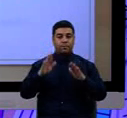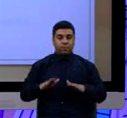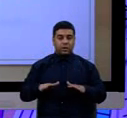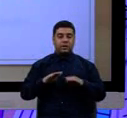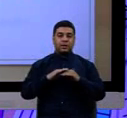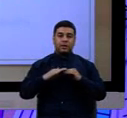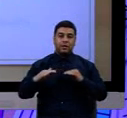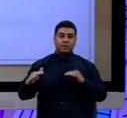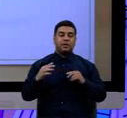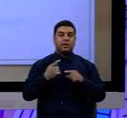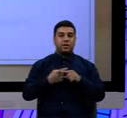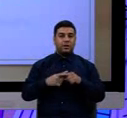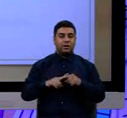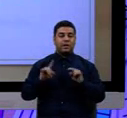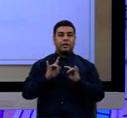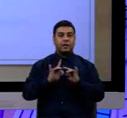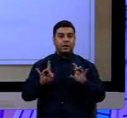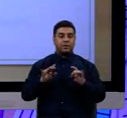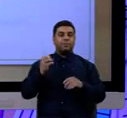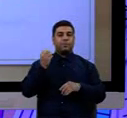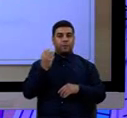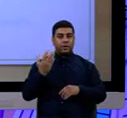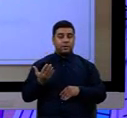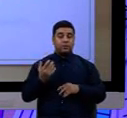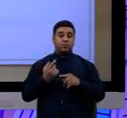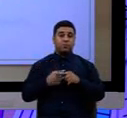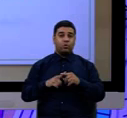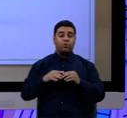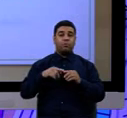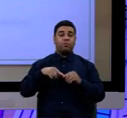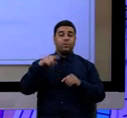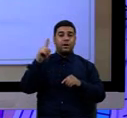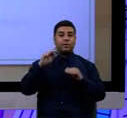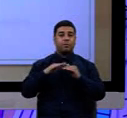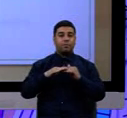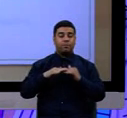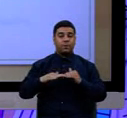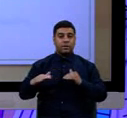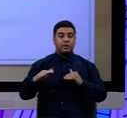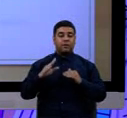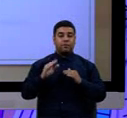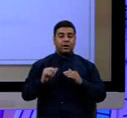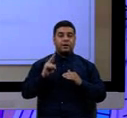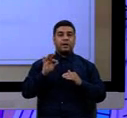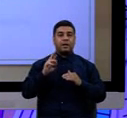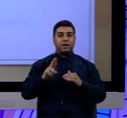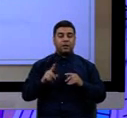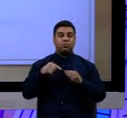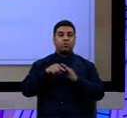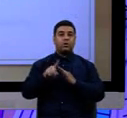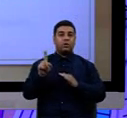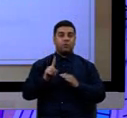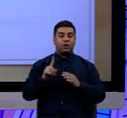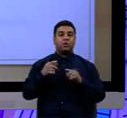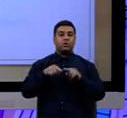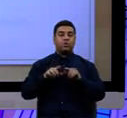baland past tekisliklardan iborat ekanligini bilamiz. Bu baland pastliklar, qiyaliklar